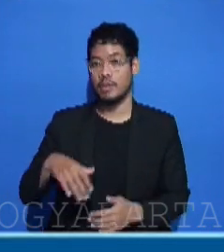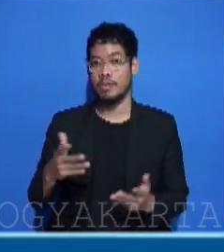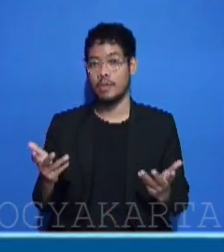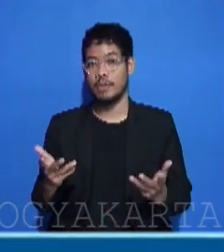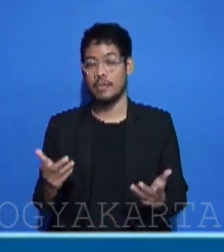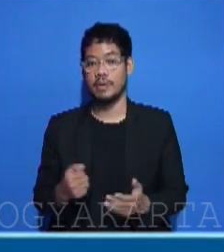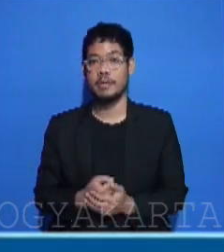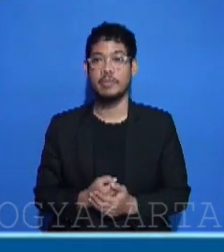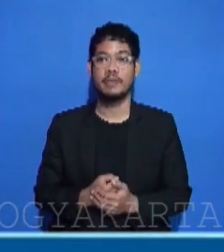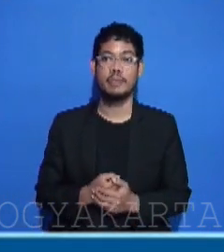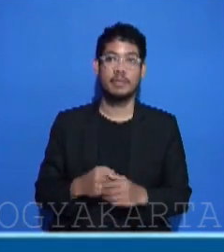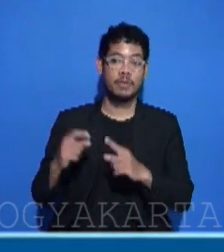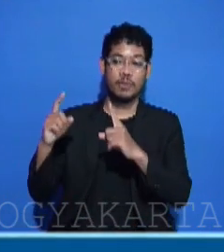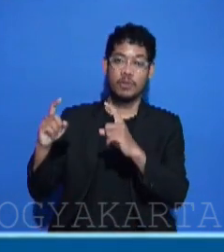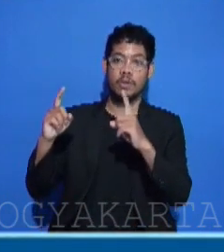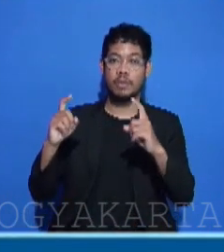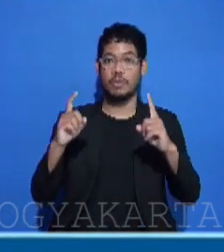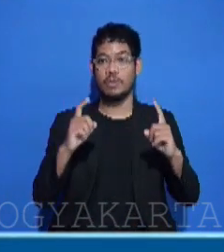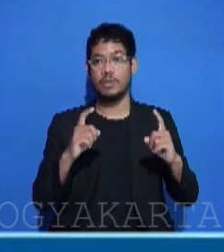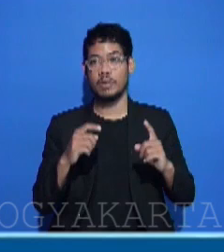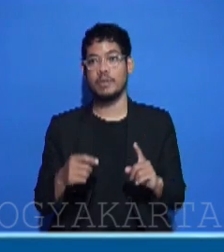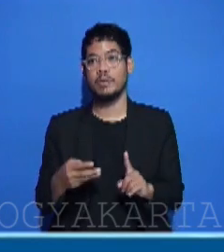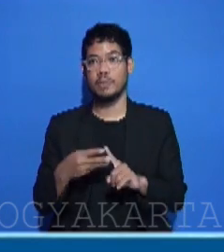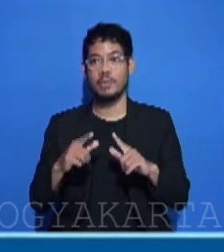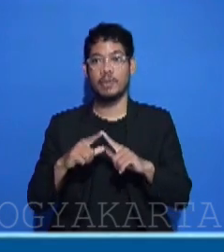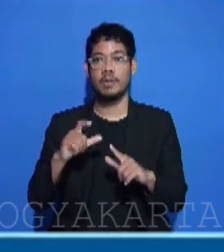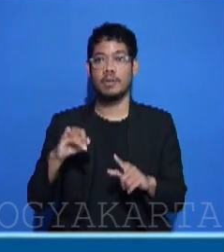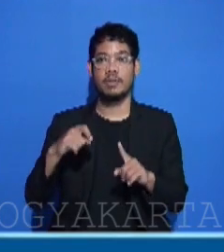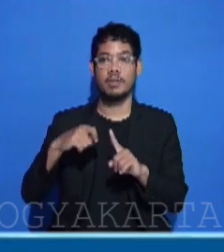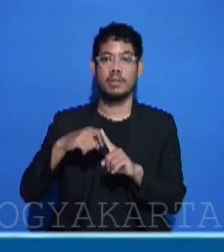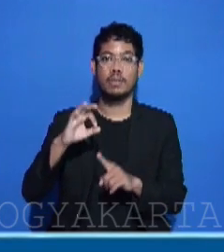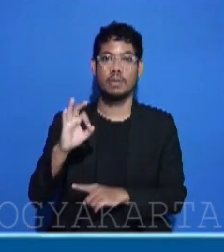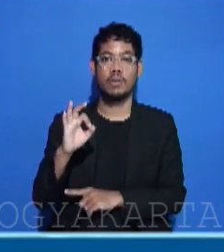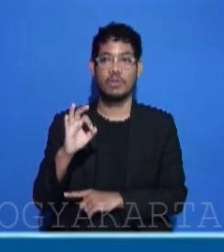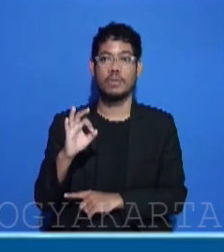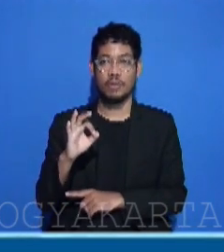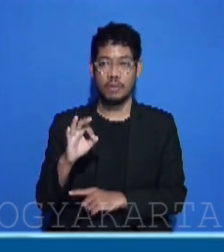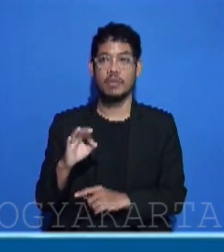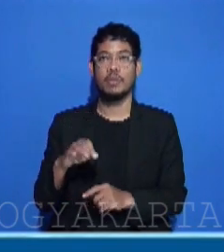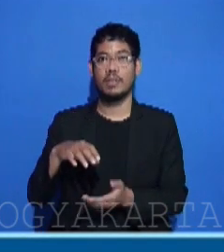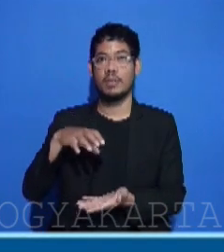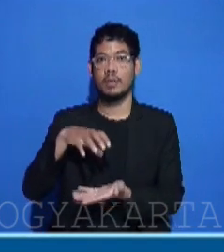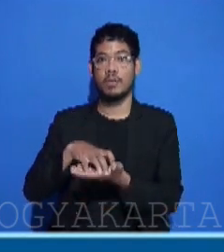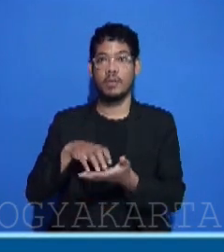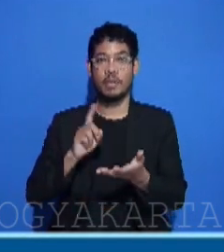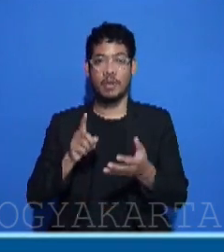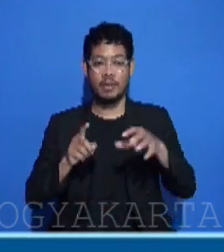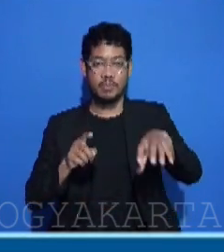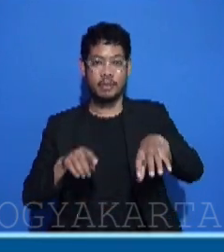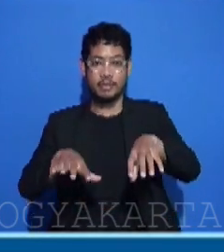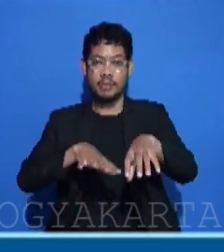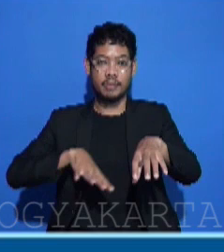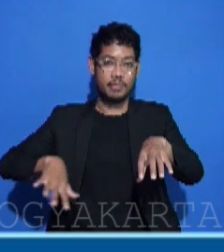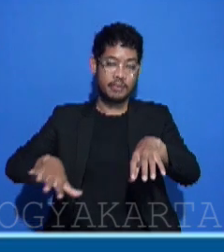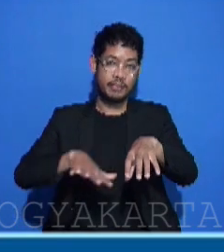swap foto ing satunggaling replika baito ingkang dipun damel saking deling ingkang dipun papanaken ing pinggiring embung. Kajawi menika